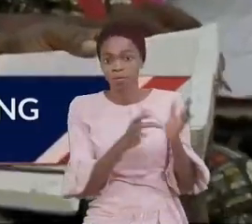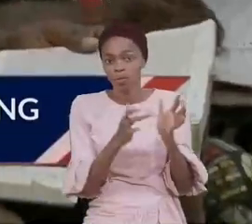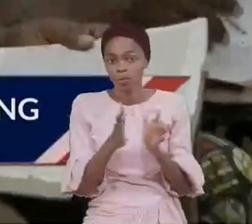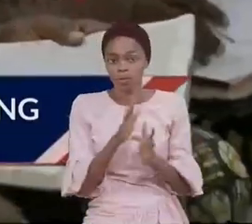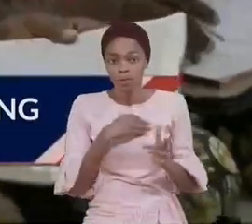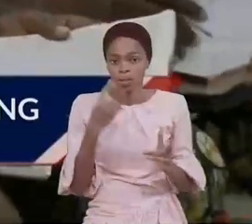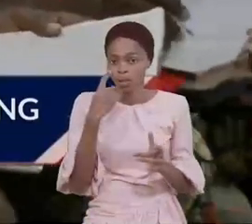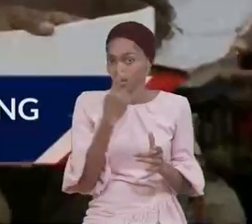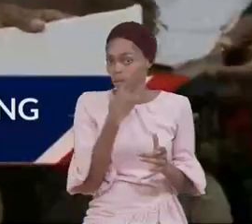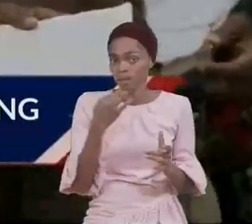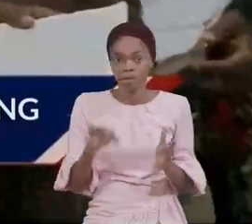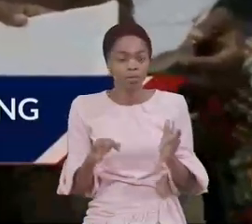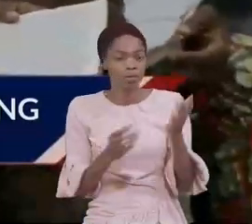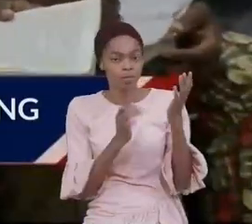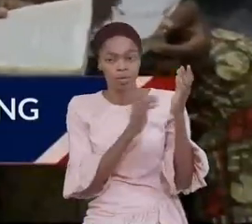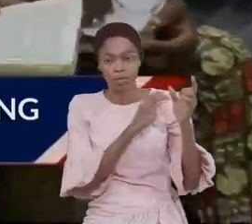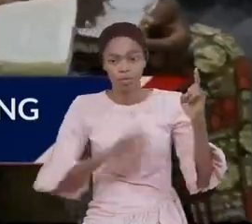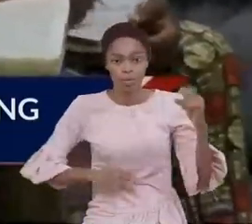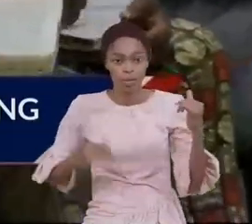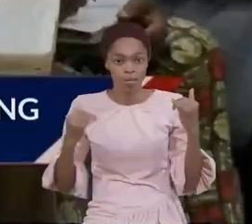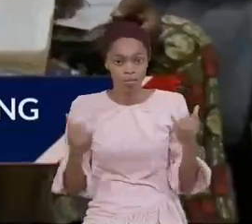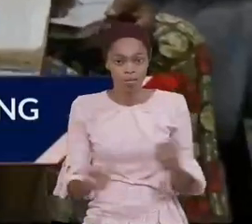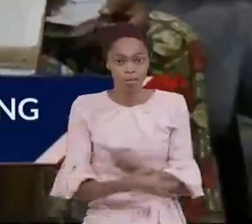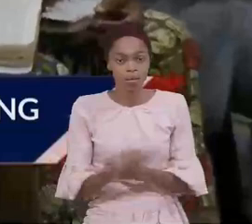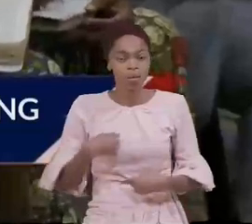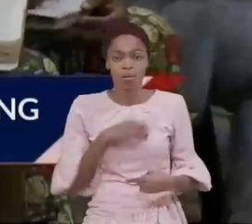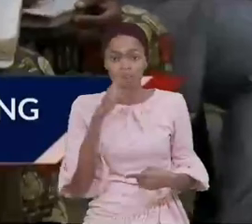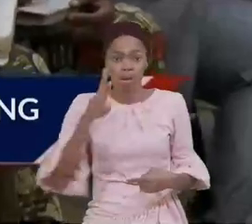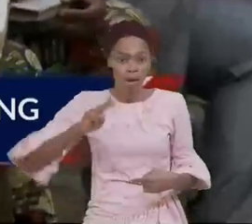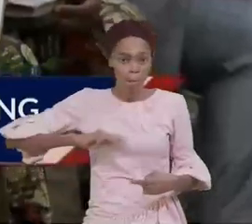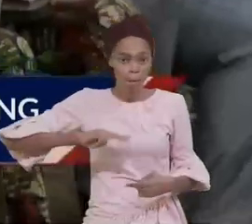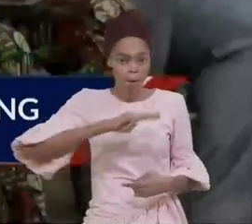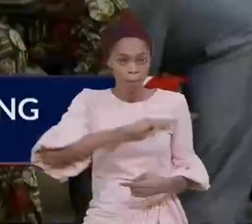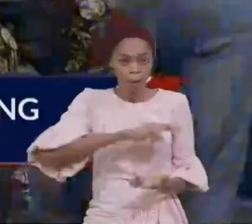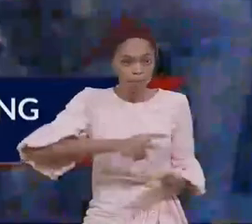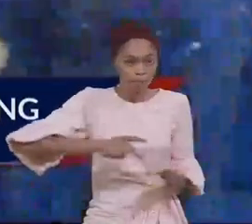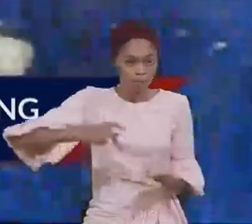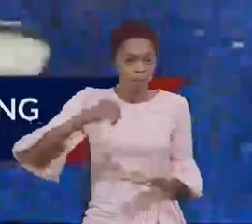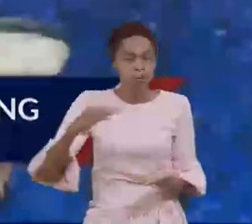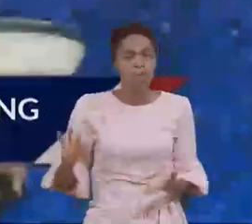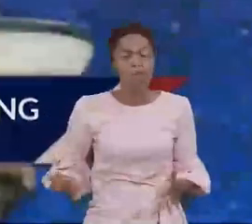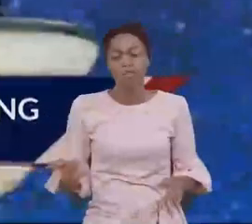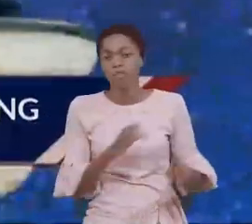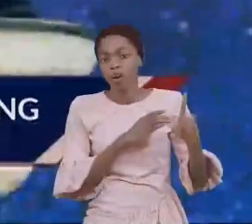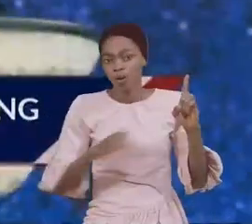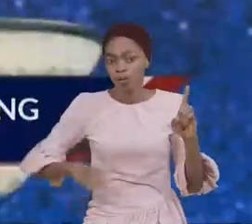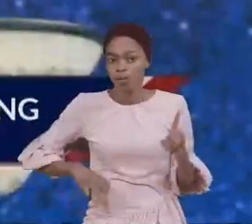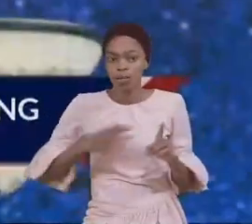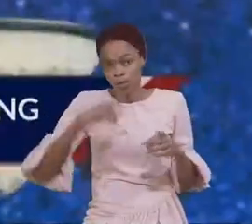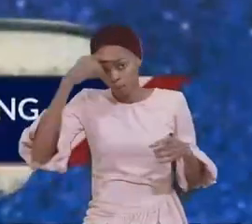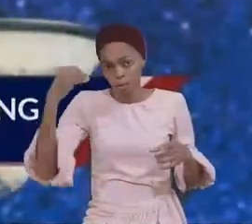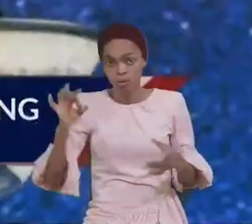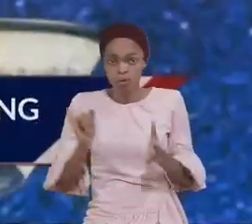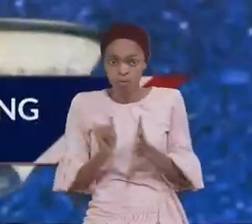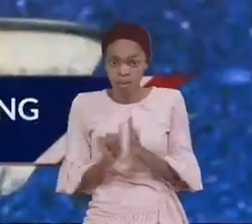les pieds de Christ et les yeux de Christ ce jour, nous sommes les membres de Christ. À cause de cela, alors le même